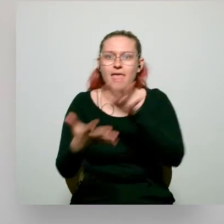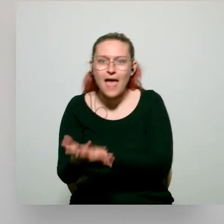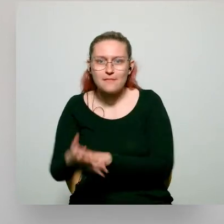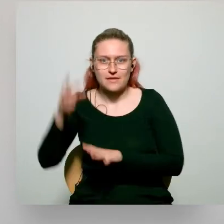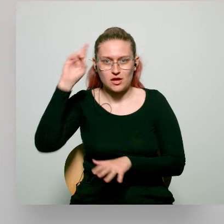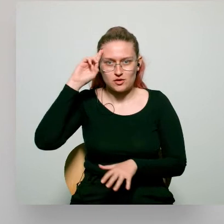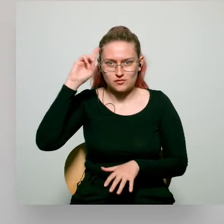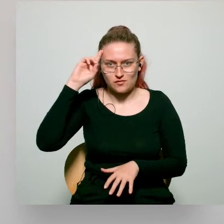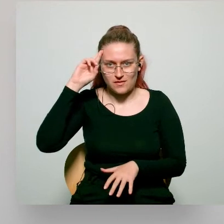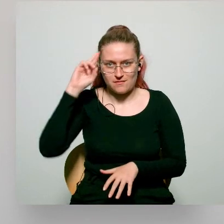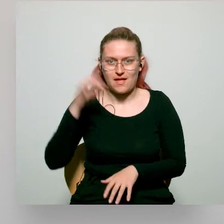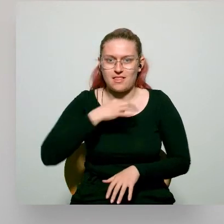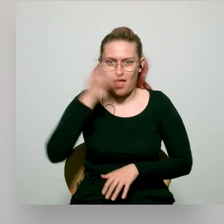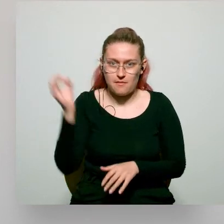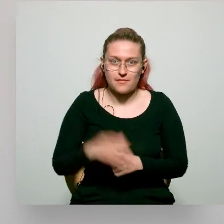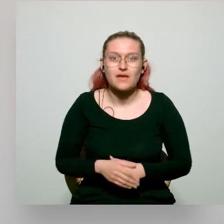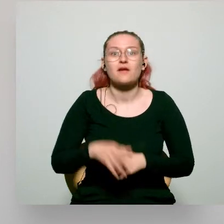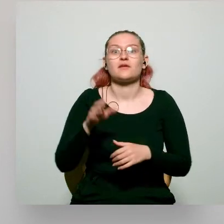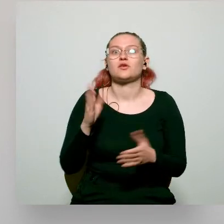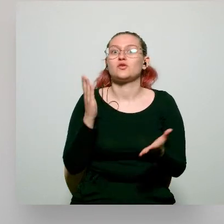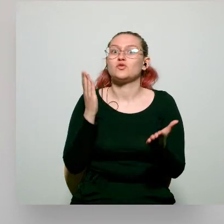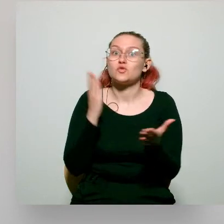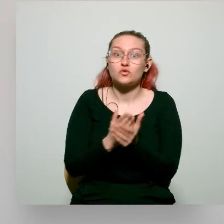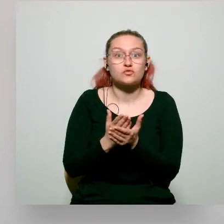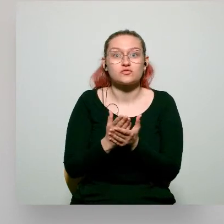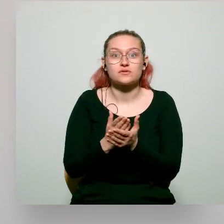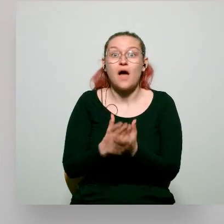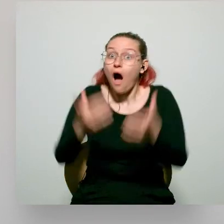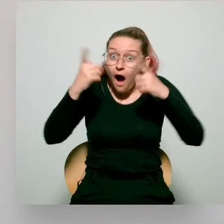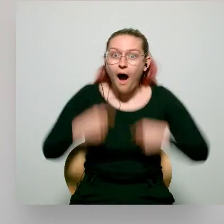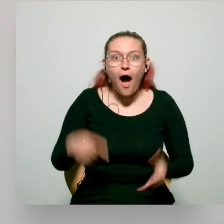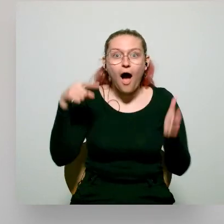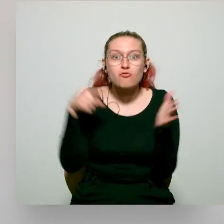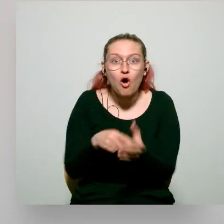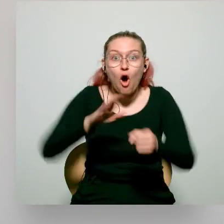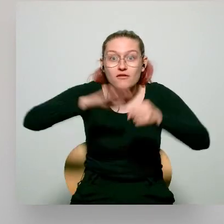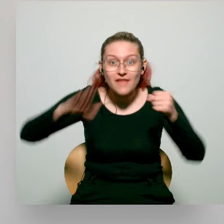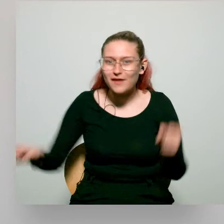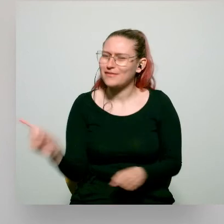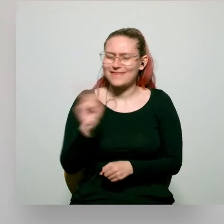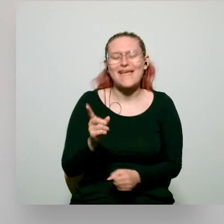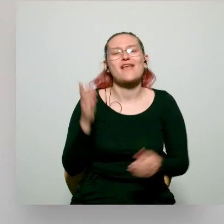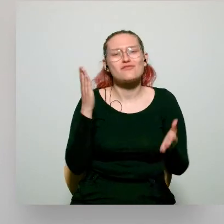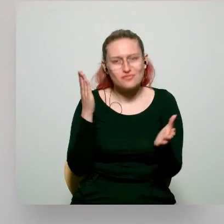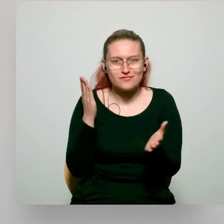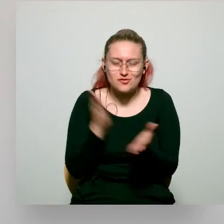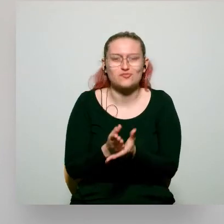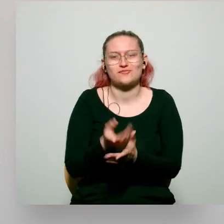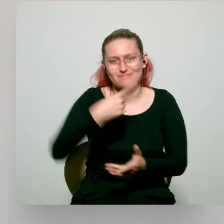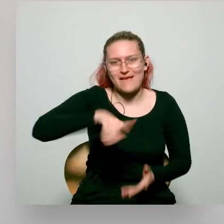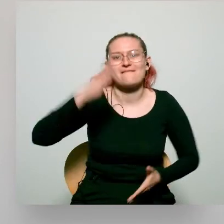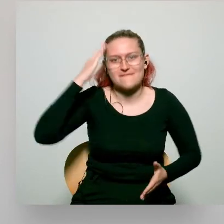że jesteście narodem, bo to wiemy, że jesteście, to już zostało powiedziane, ale jakichś nowych, dodatkowych elementów